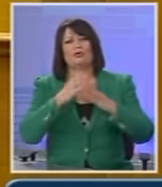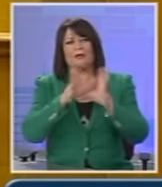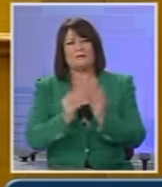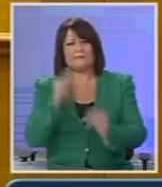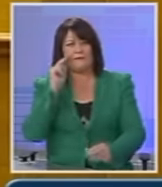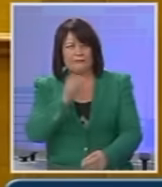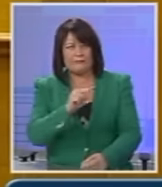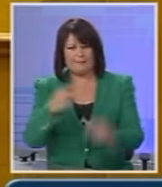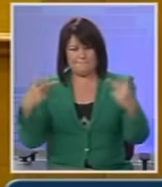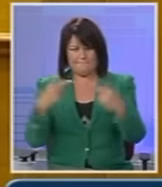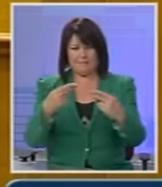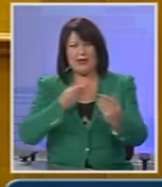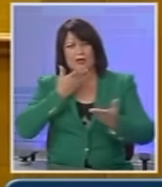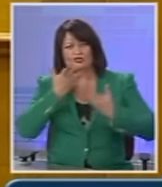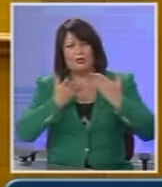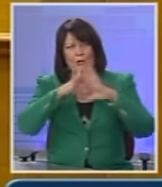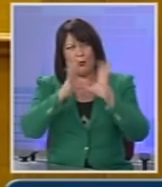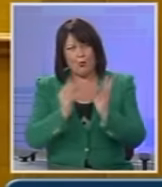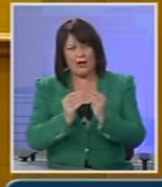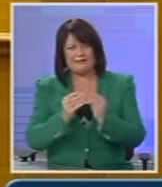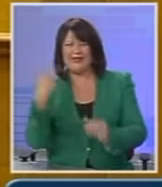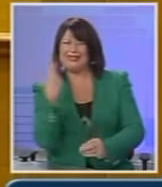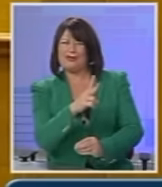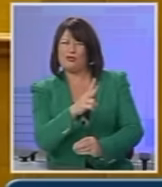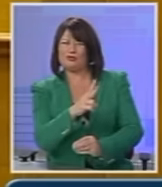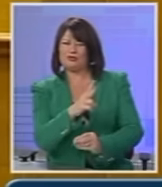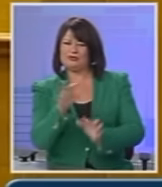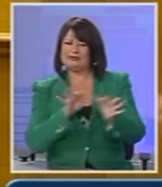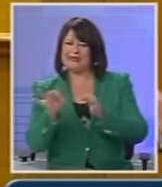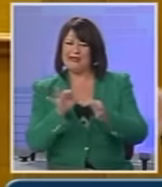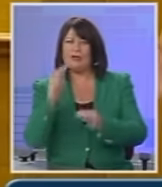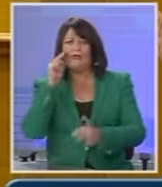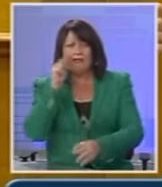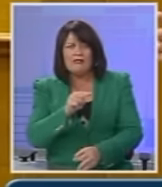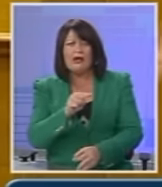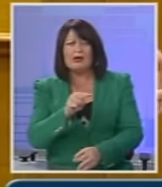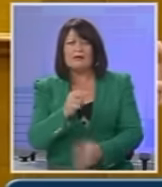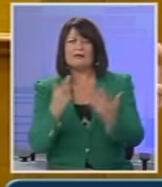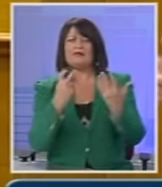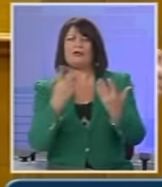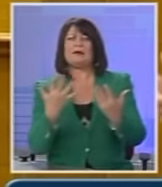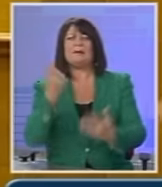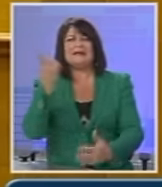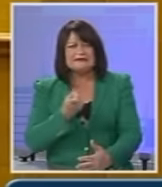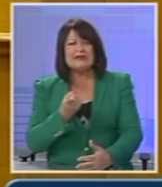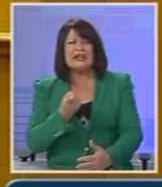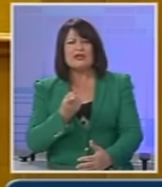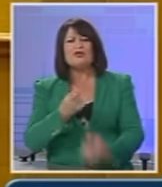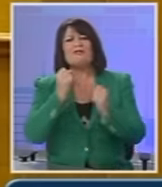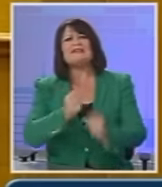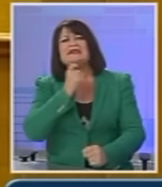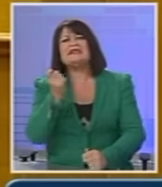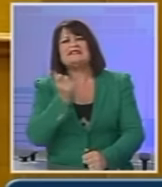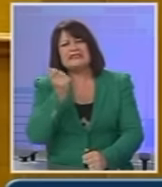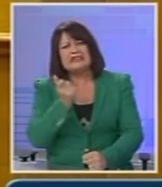τις περικοπές αυτές των δαπανών που λέει το δικό σας προσχέδιο είναι σε κύριες το 75% και σε επικουρικές συντάξεις